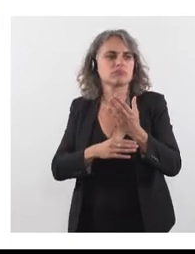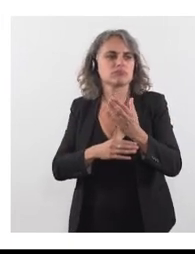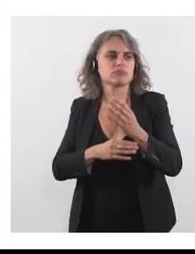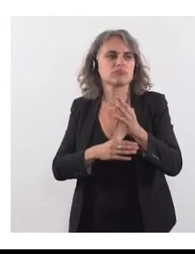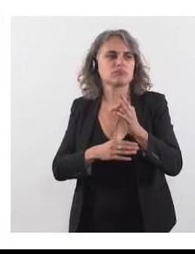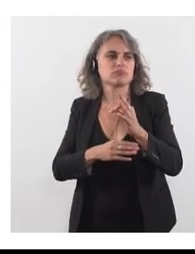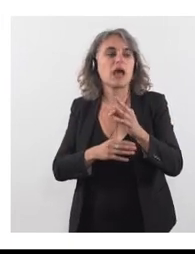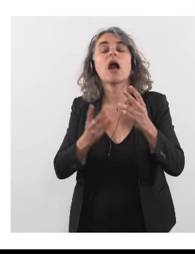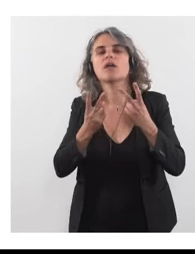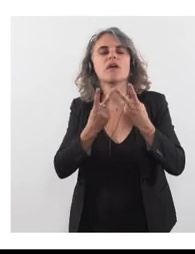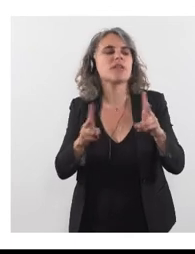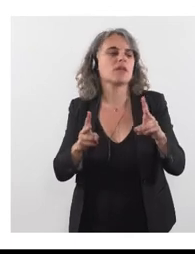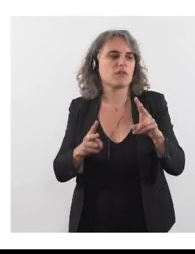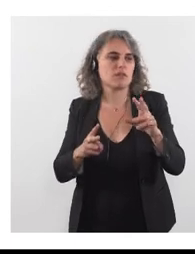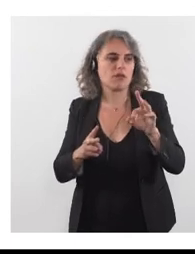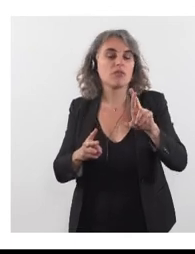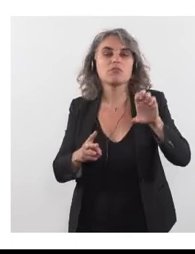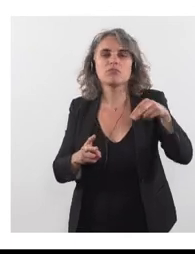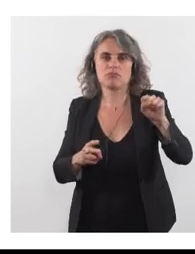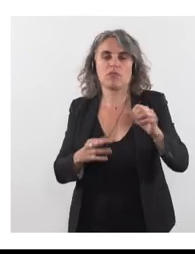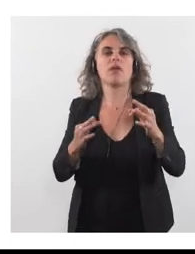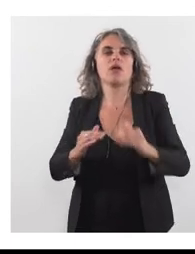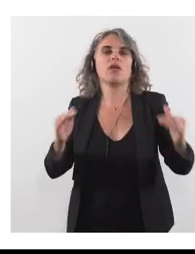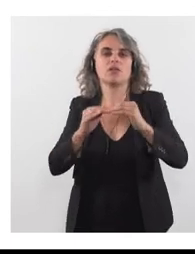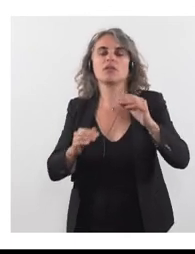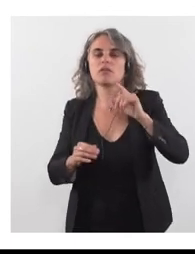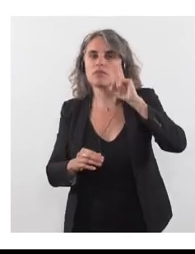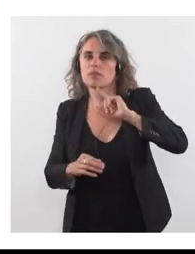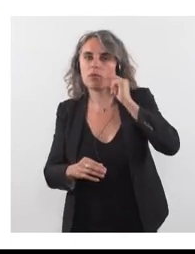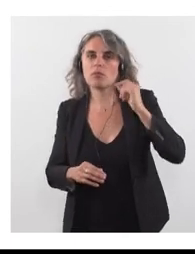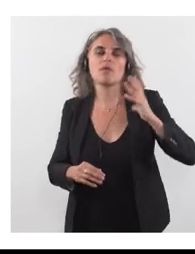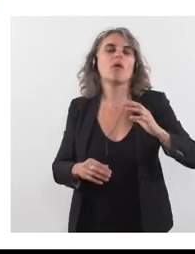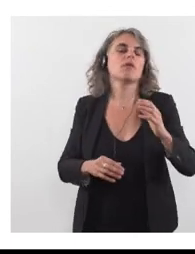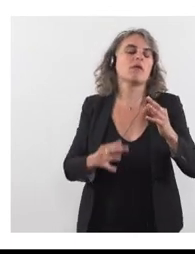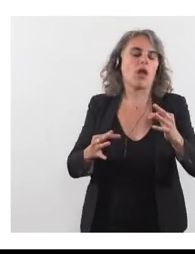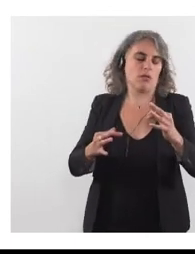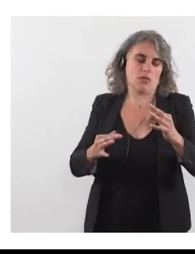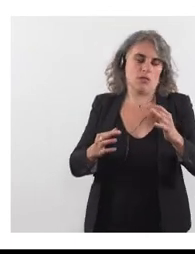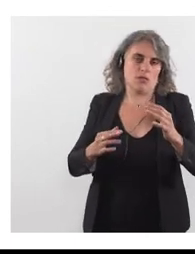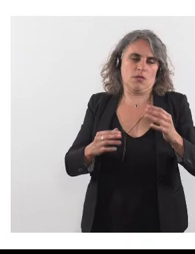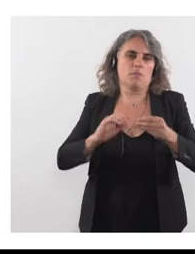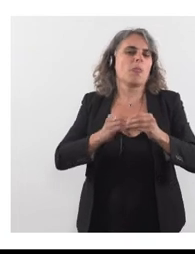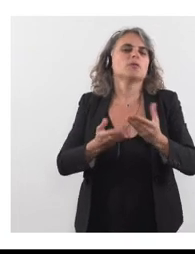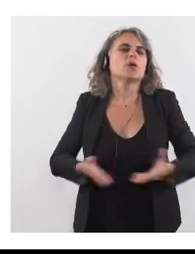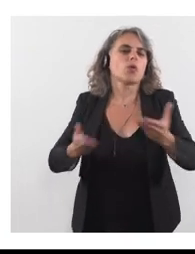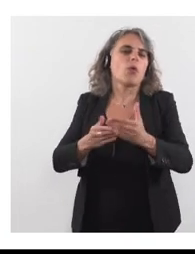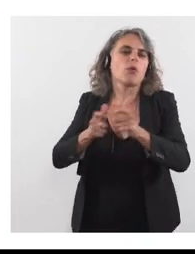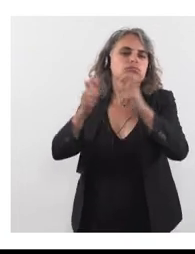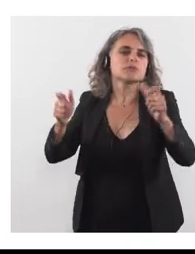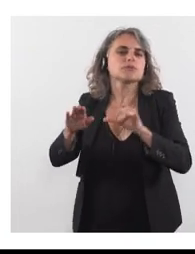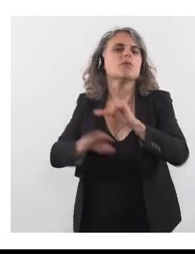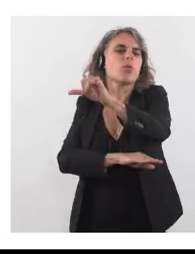en égalité homme-femme contre ce qui n'existe plus aujourd'hui, qui était la Sabena, notre compagnie d'aviation. Mais donc, c'est, je pense,